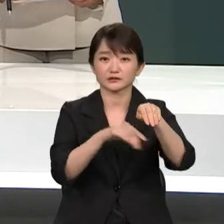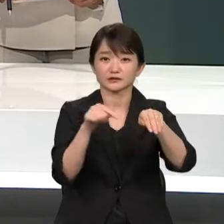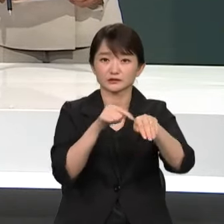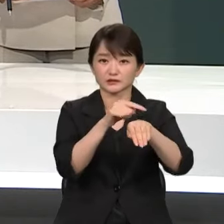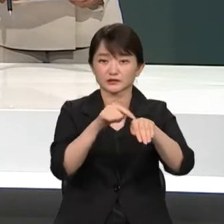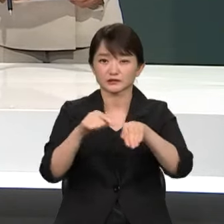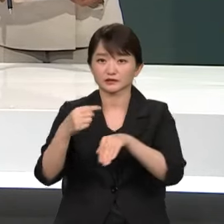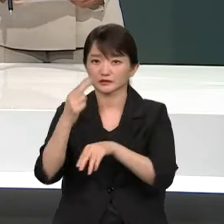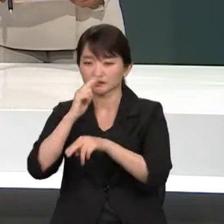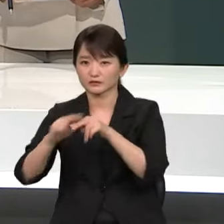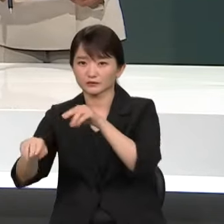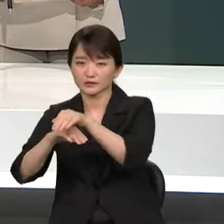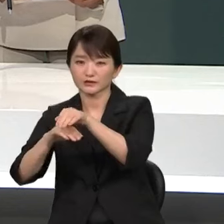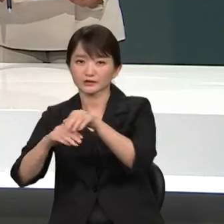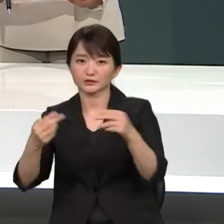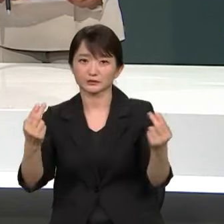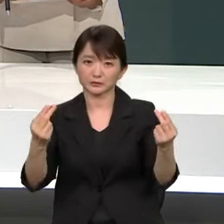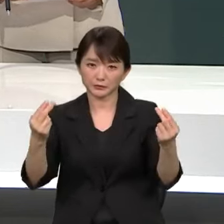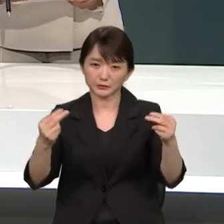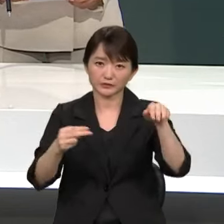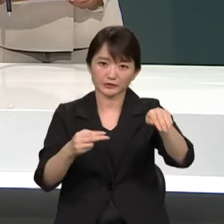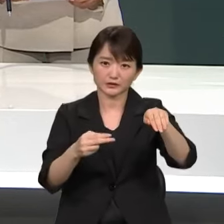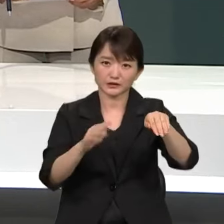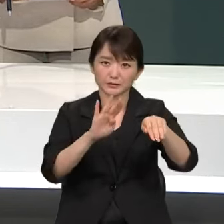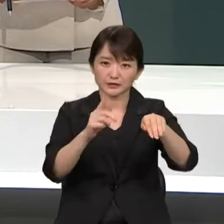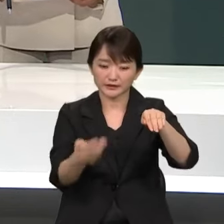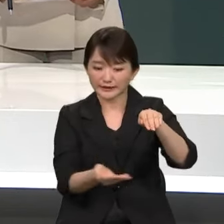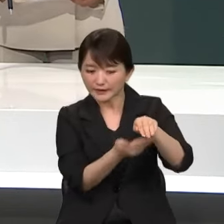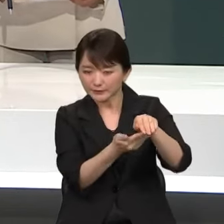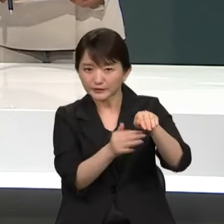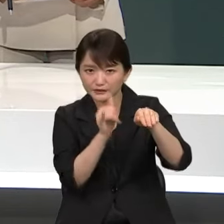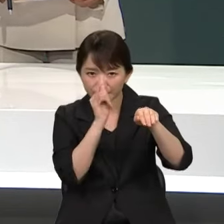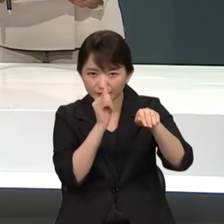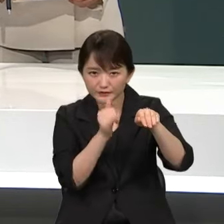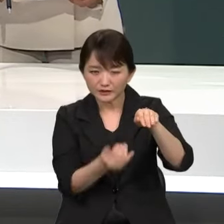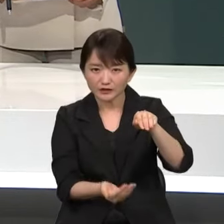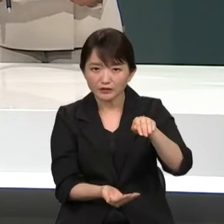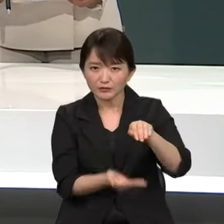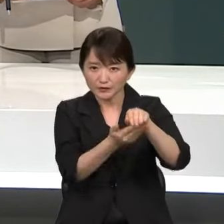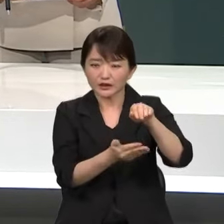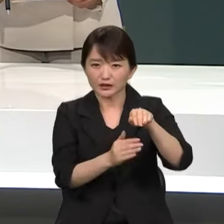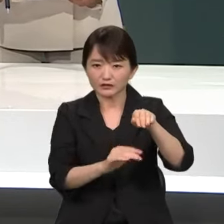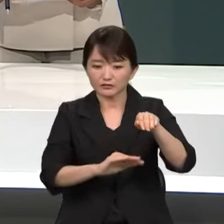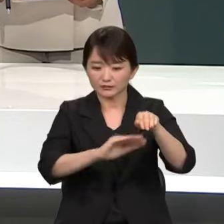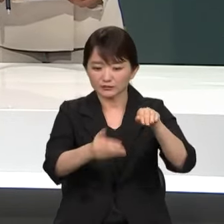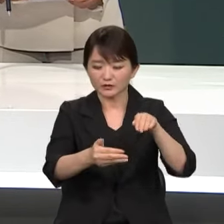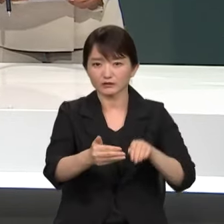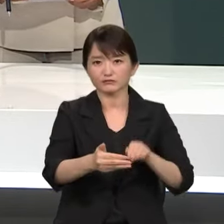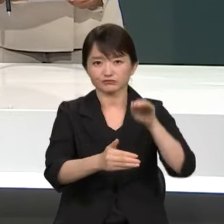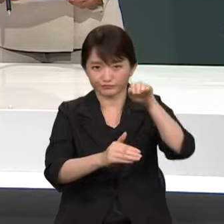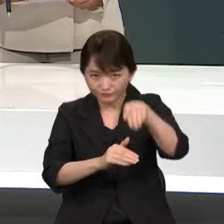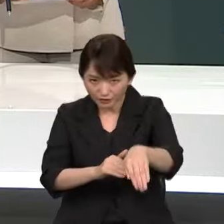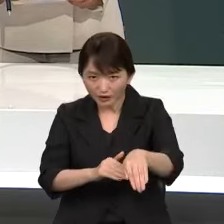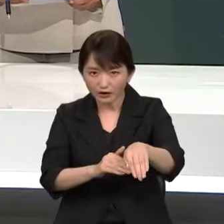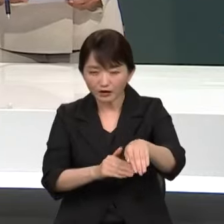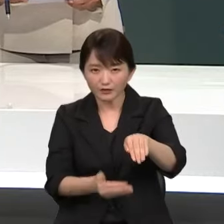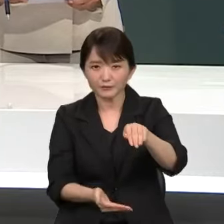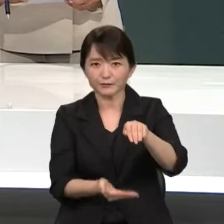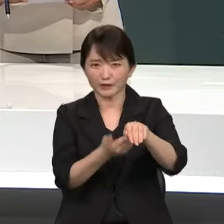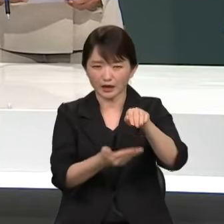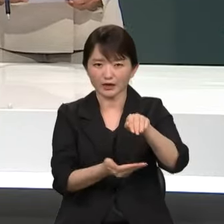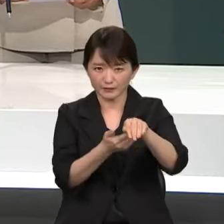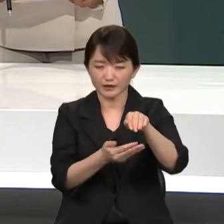기관차와 달리 배터리가 차체 하부에 있습니다 큰 충돌이 아니라 과속 지을 넘을 때조차 충격은